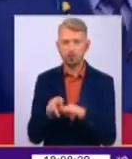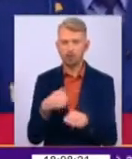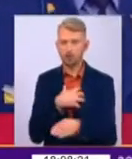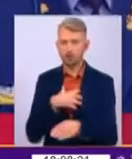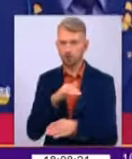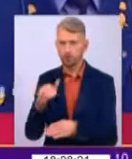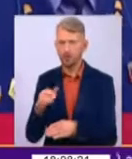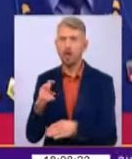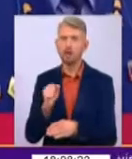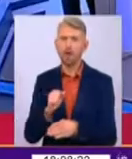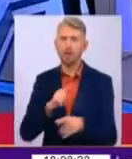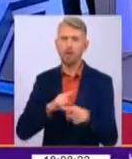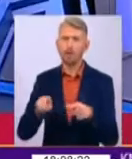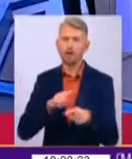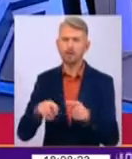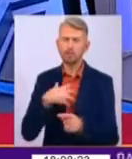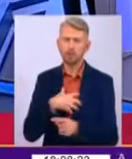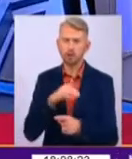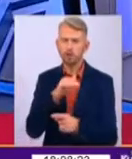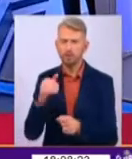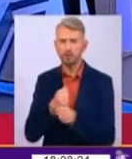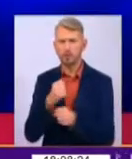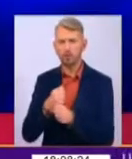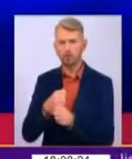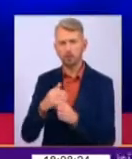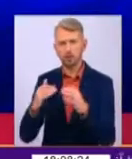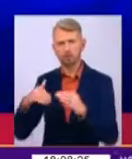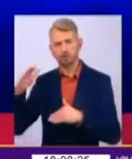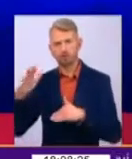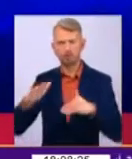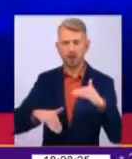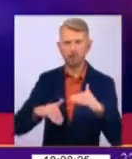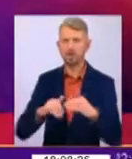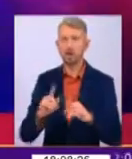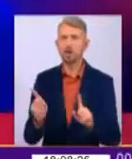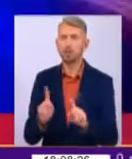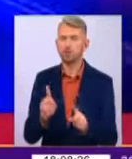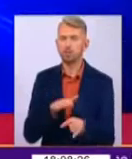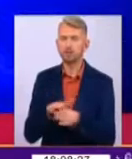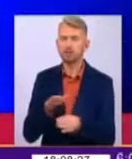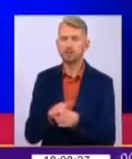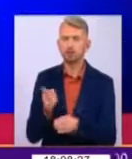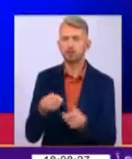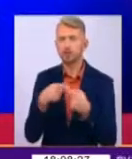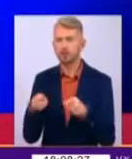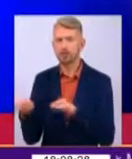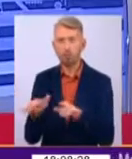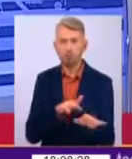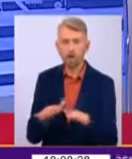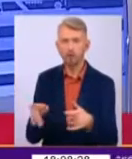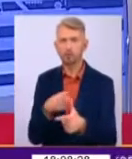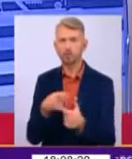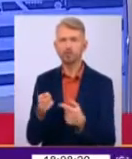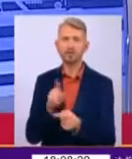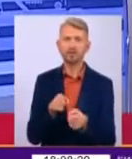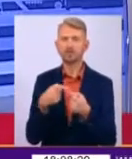на оперативно-стратегічному рівні, робиться певні переваги, чи на тактичному, для того, щоб здійснити ту чи іншу операцію, чи ті